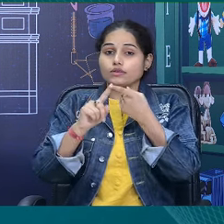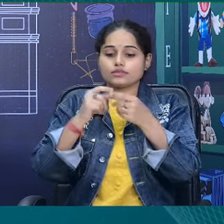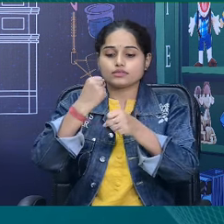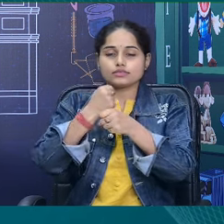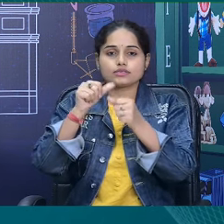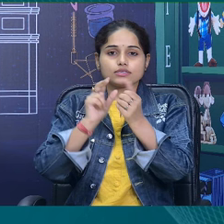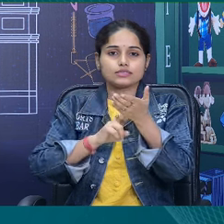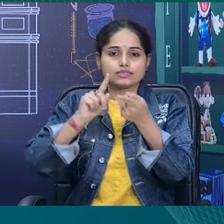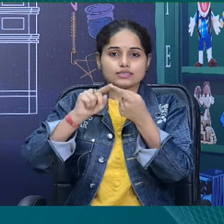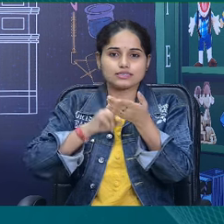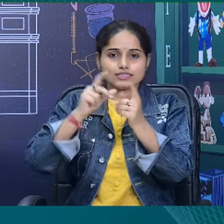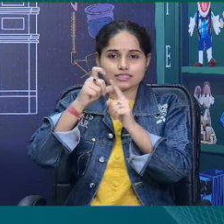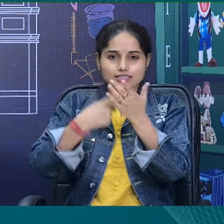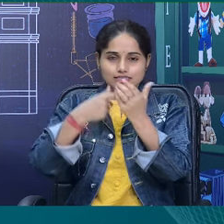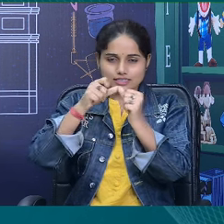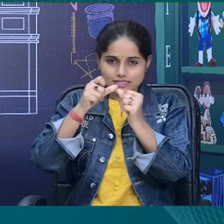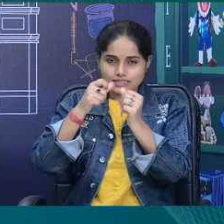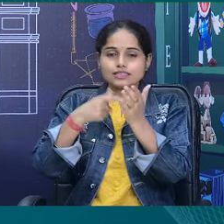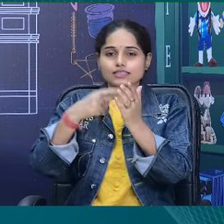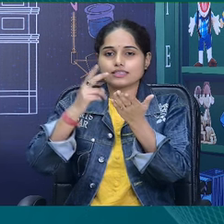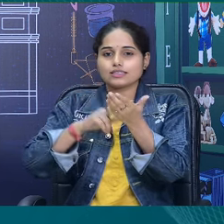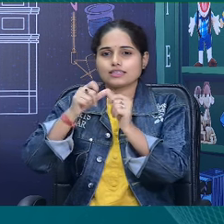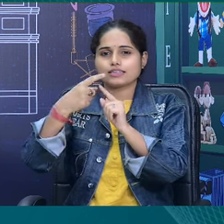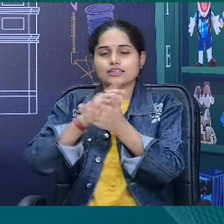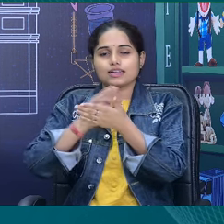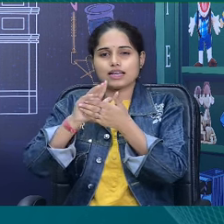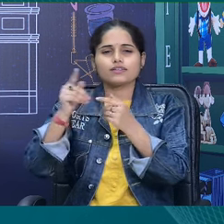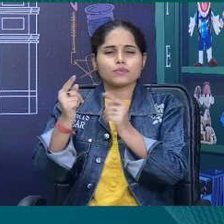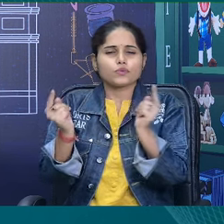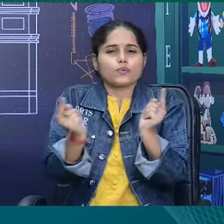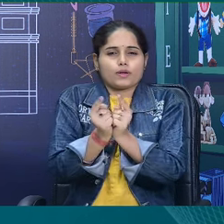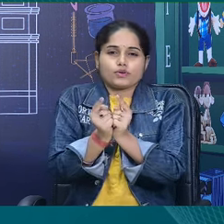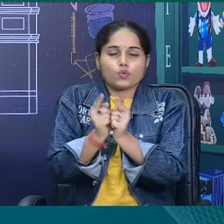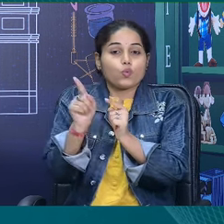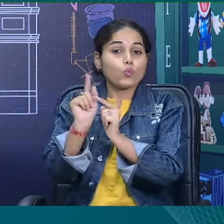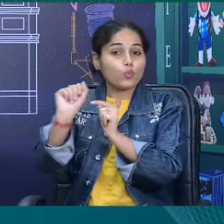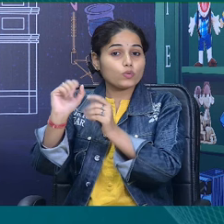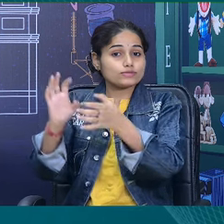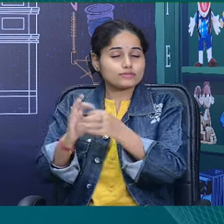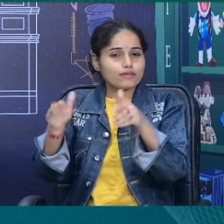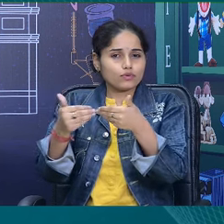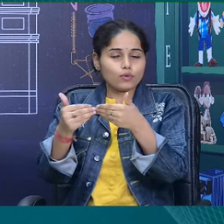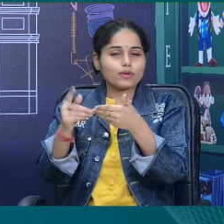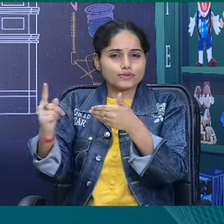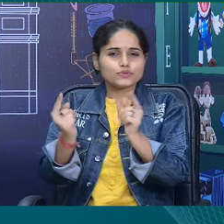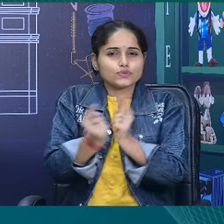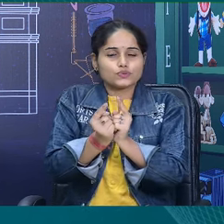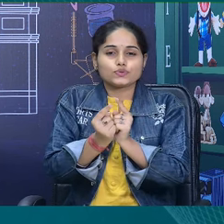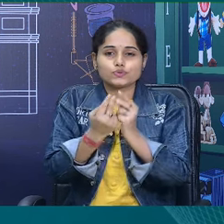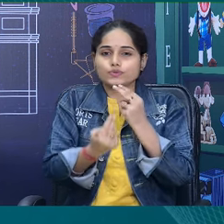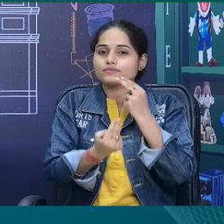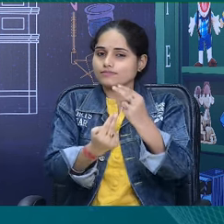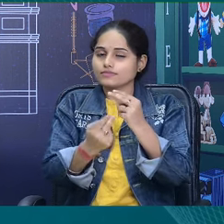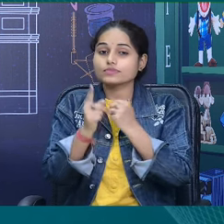नाथ टैगोर जी जिन्होंने मैं सर बहुत संक्षिप्त में ना जाकर थोड़ा आपको ऐसे बताऊंगी ताकि हम मैक्सिमम चीजें कवर कर सके